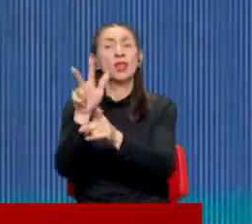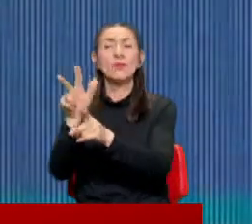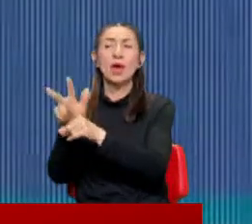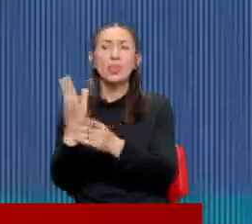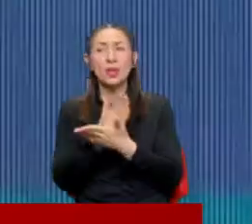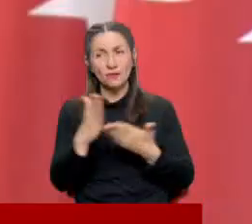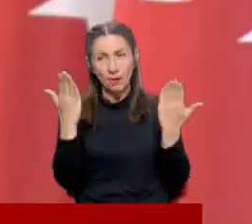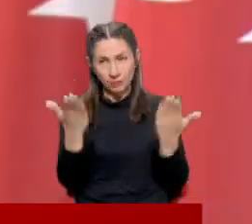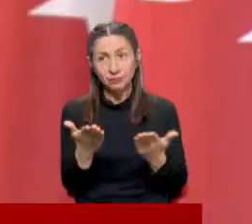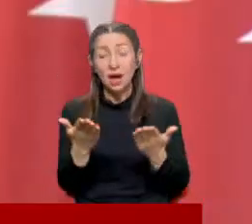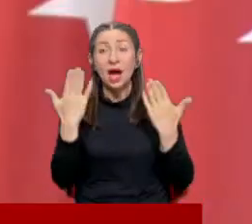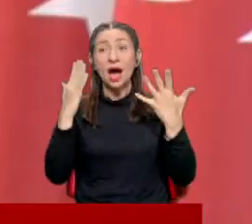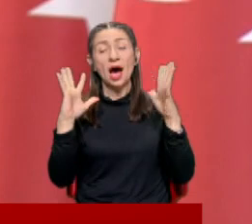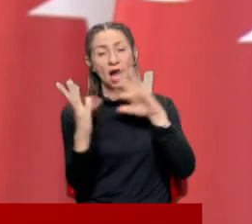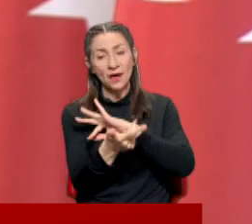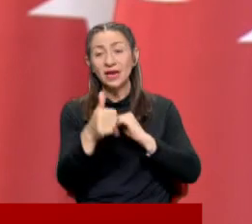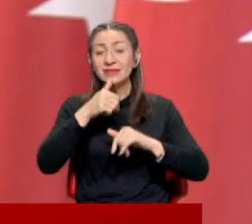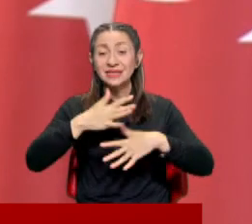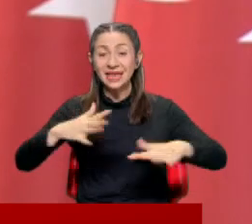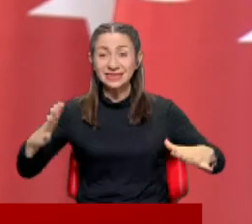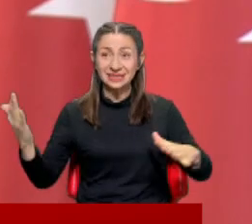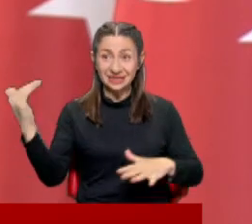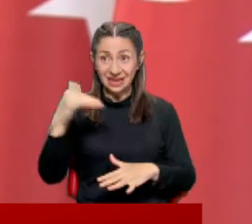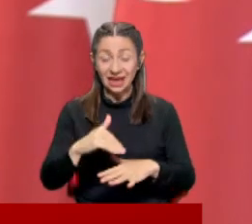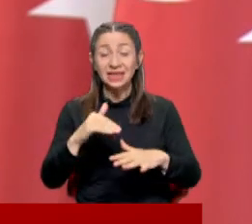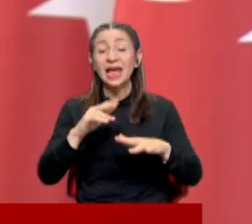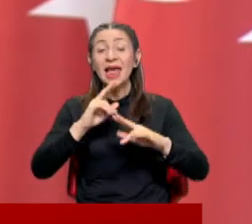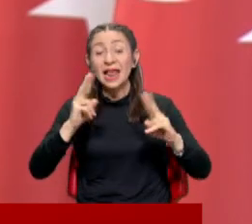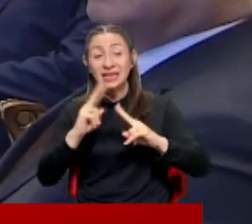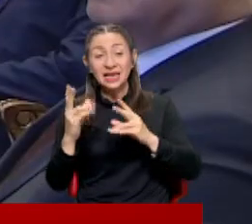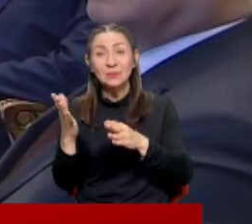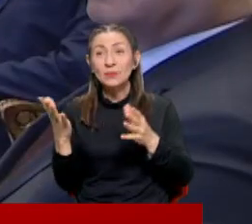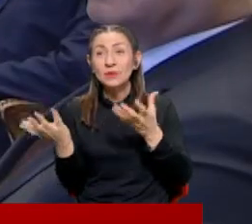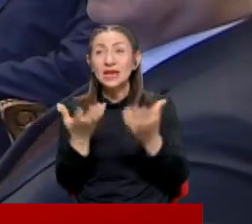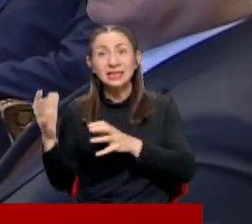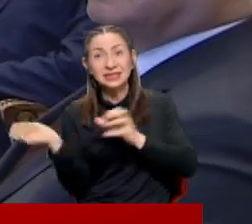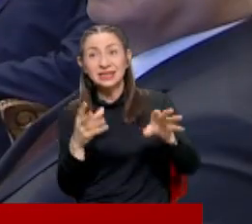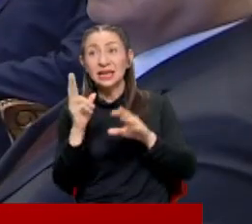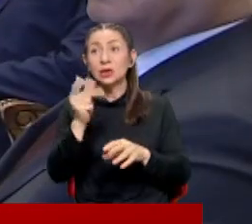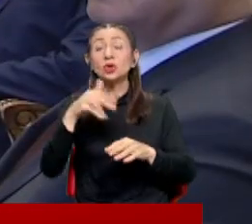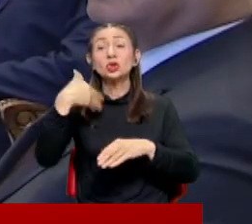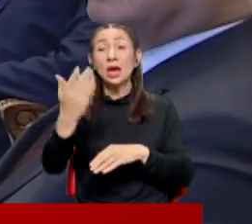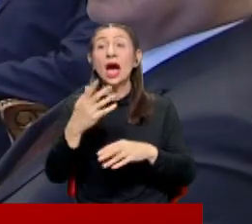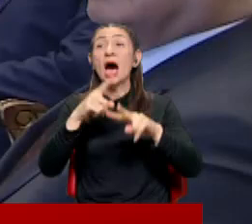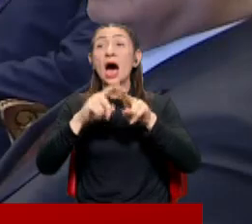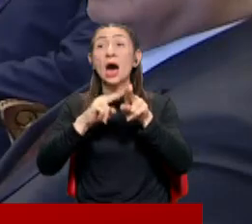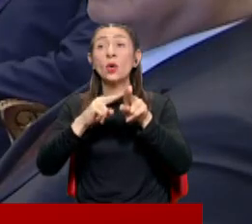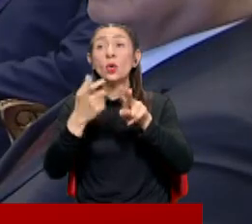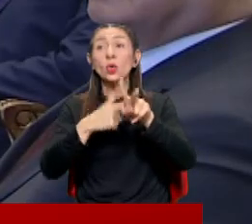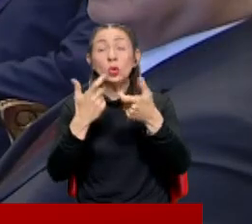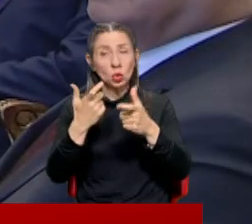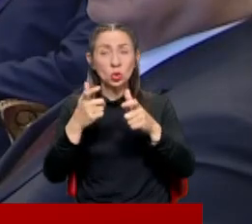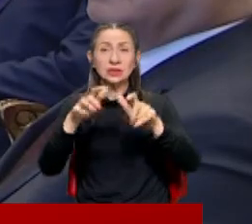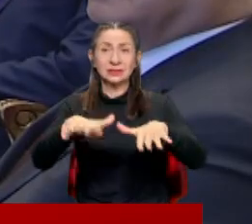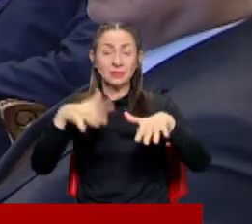devam edecekler. Hava ve deniz yoluyla gelen nükleer yakıtların... İki gün aradan sonra Erdoğan, Akkuyu nükleer santrali töreni